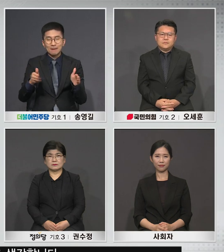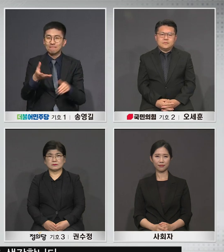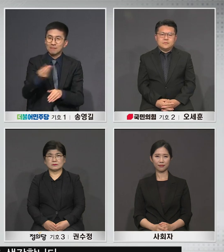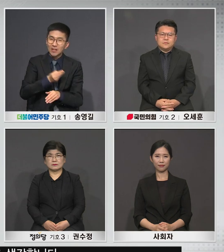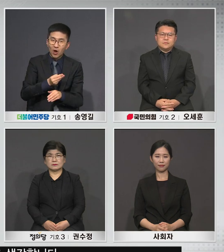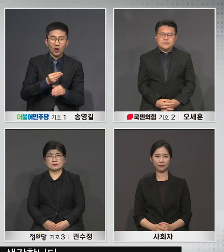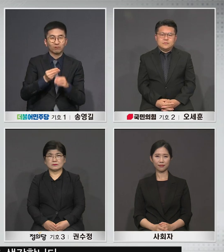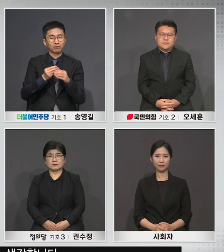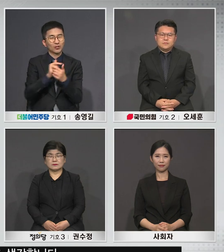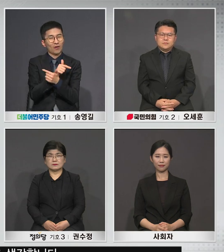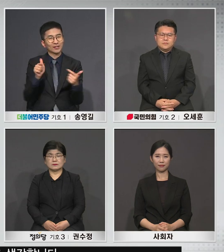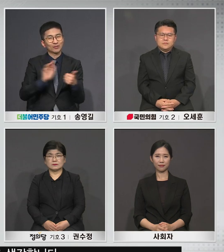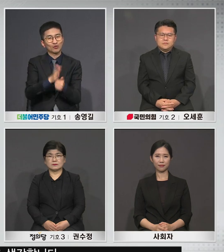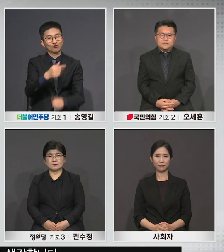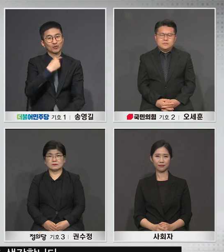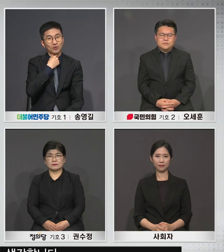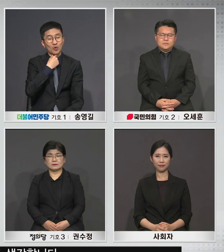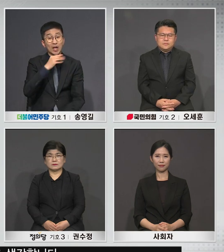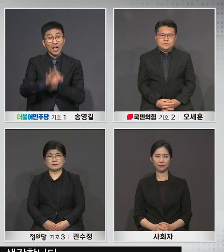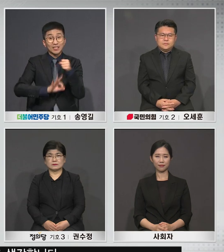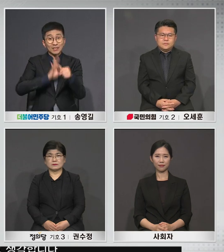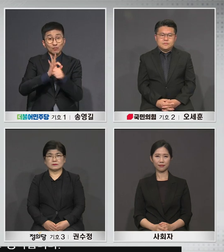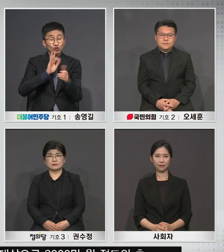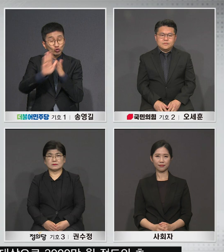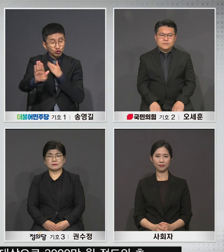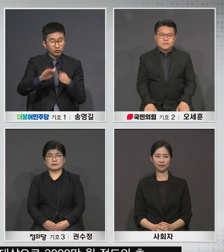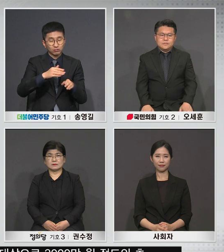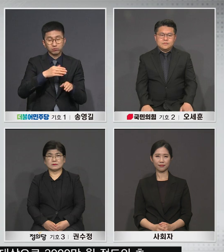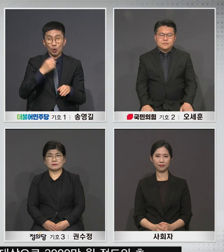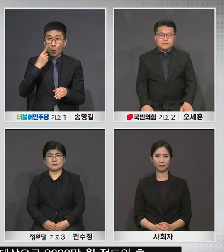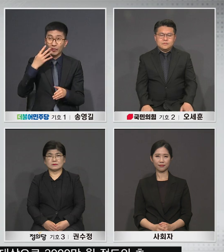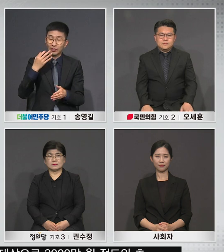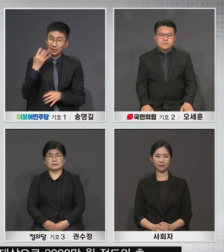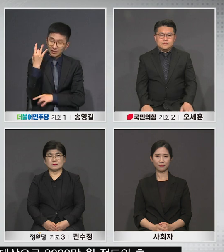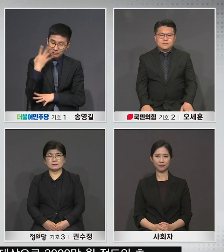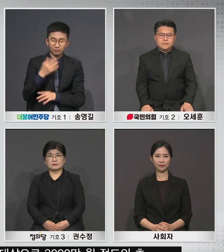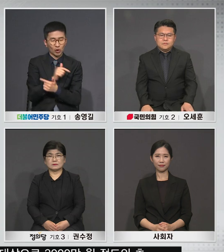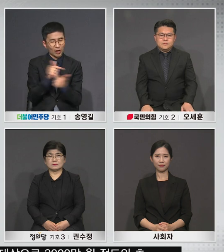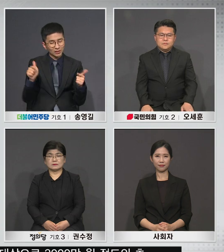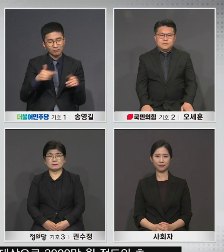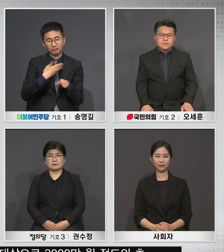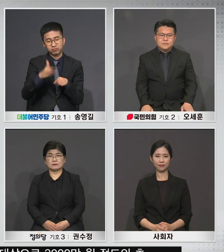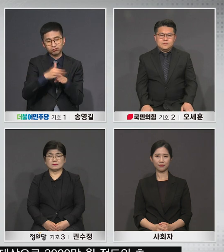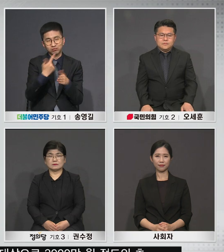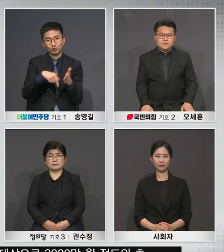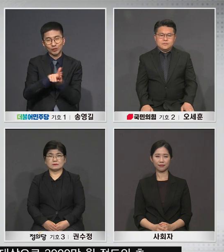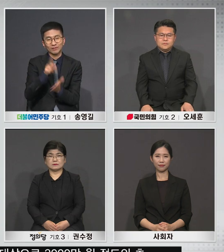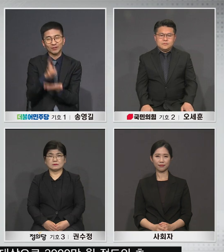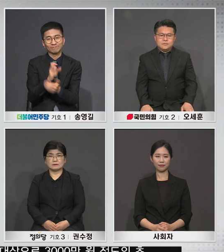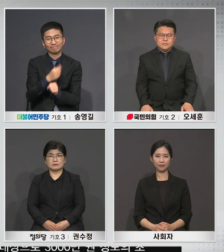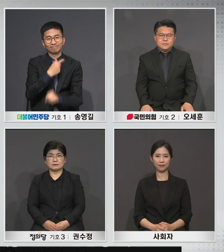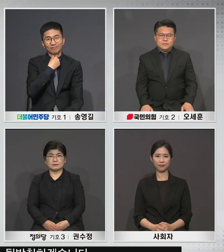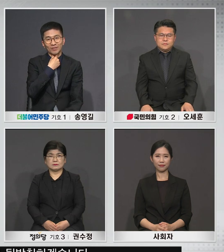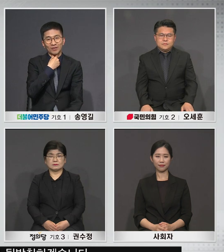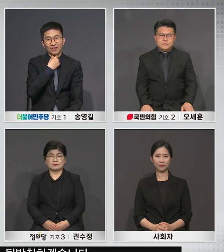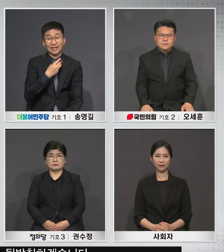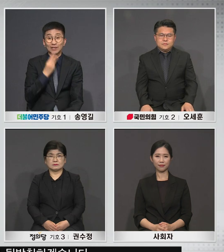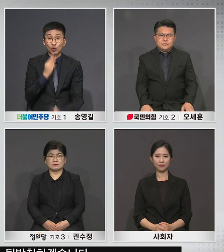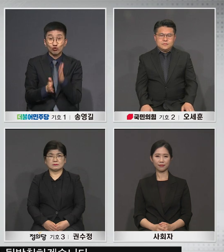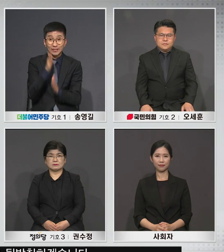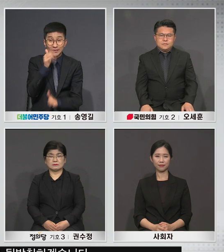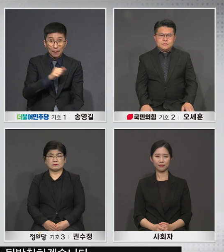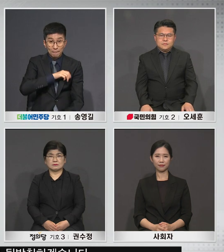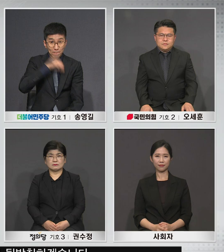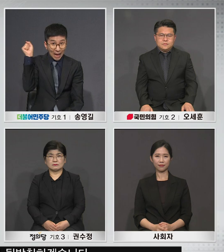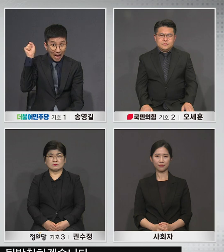있도록 뒷받침하겠다는 말씀을 드리겠습니다. 저는 서울시장으로서 국무회에 참여해서 이러한 물가 상승, 원자재